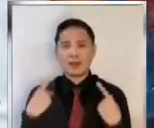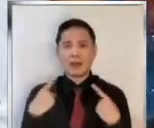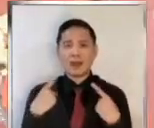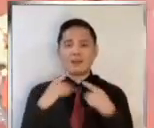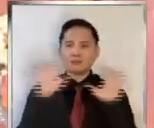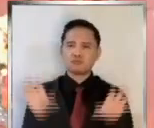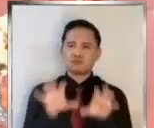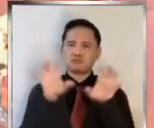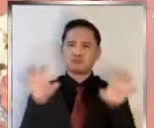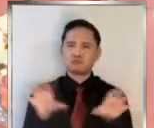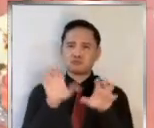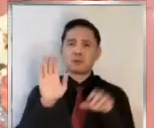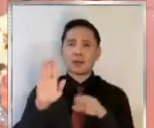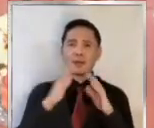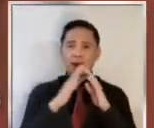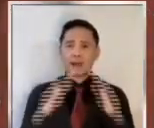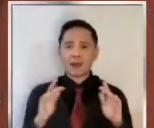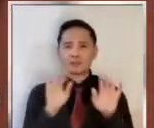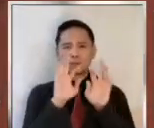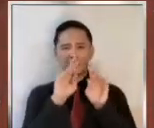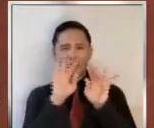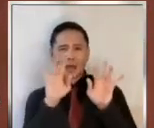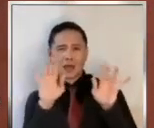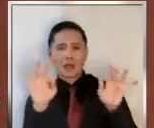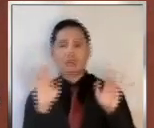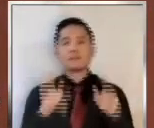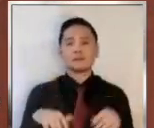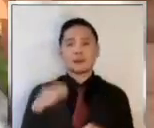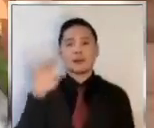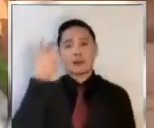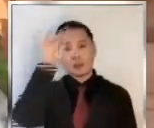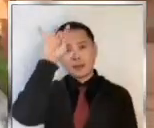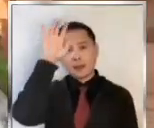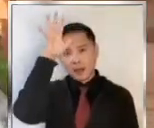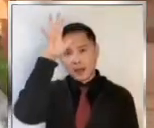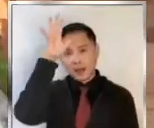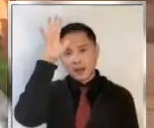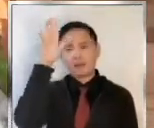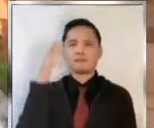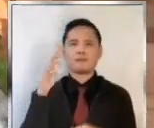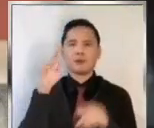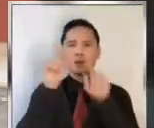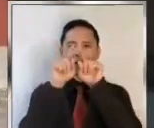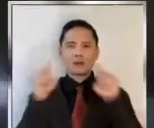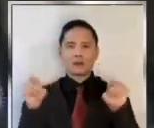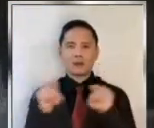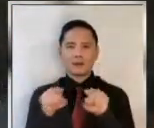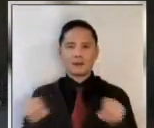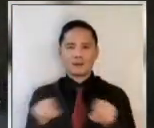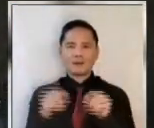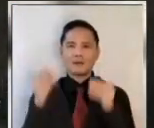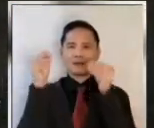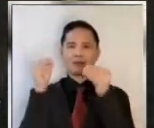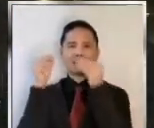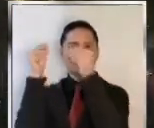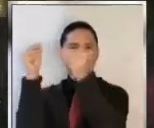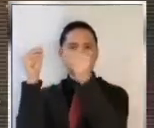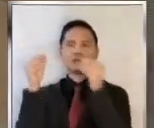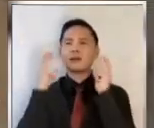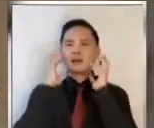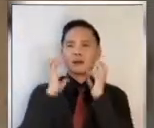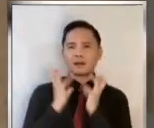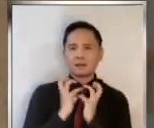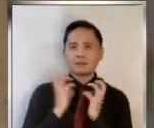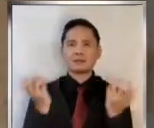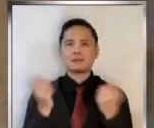tahanan. Inabutan namin si tatay na ikinakabit ang kanilang parol. Meron ding Santa Claus, mga poinsettia at garland.